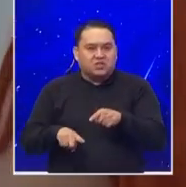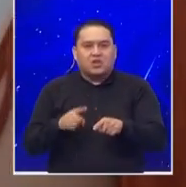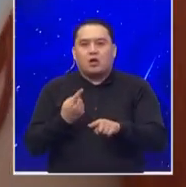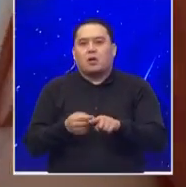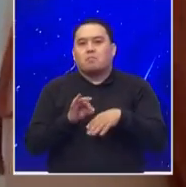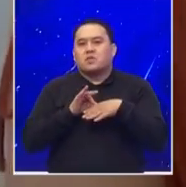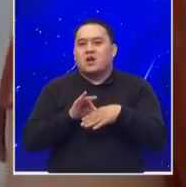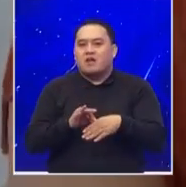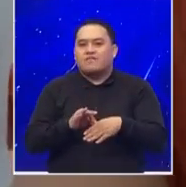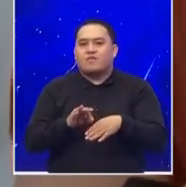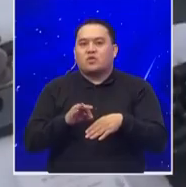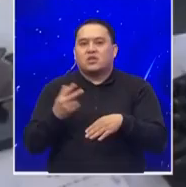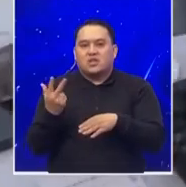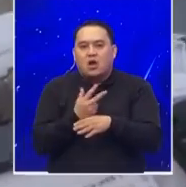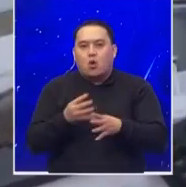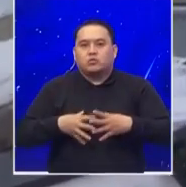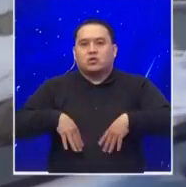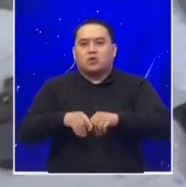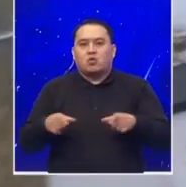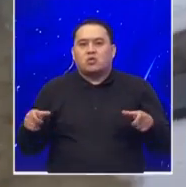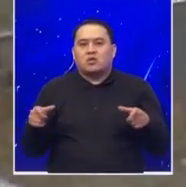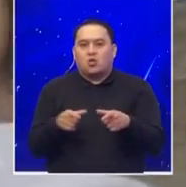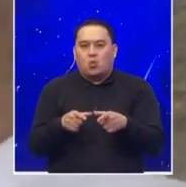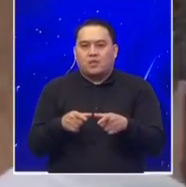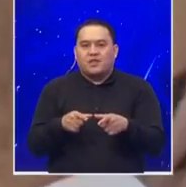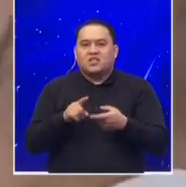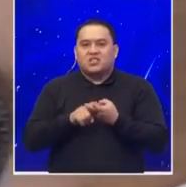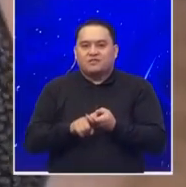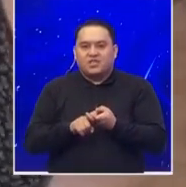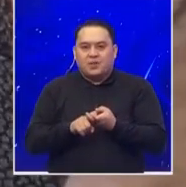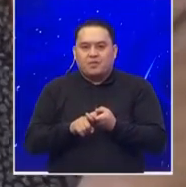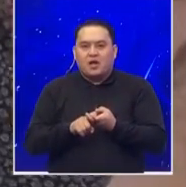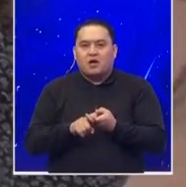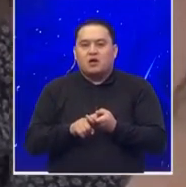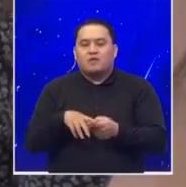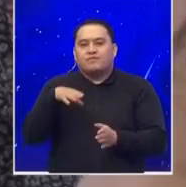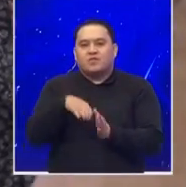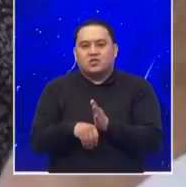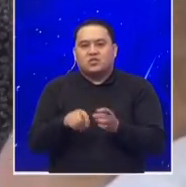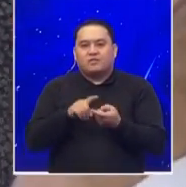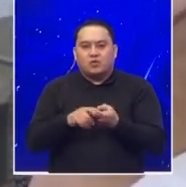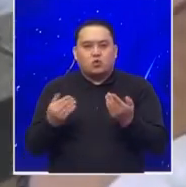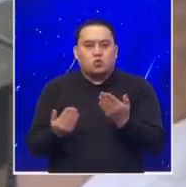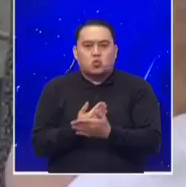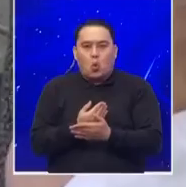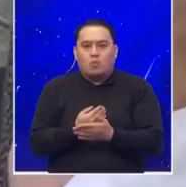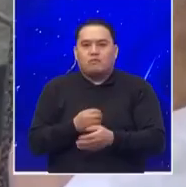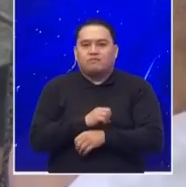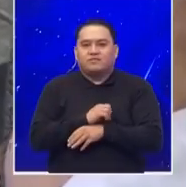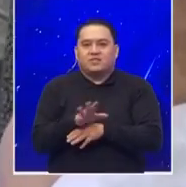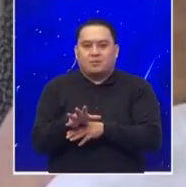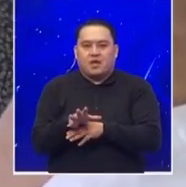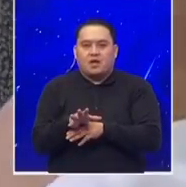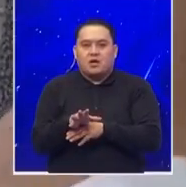она проводится на фоне третьего общенационального локдауна в стране, введенного в связи с новым всплеском